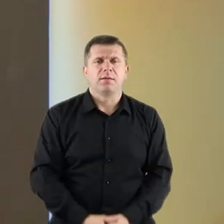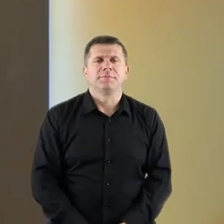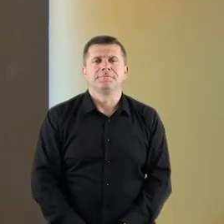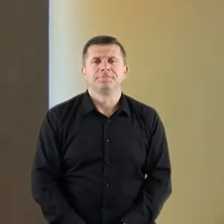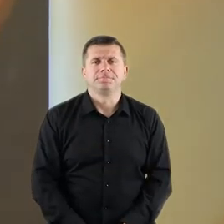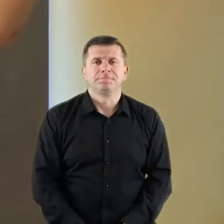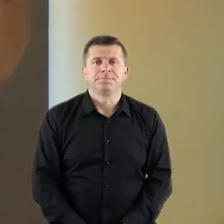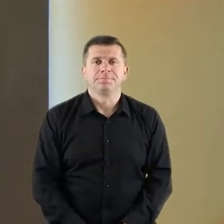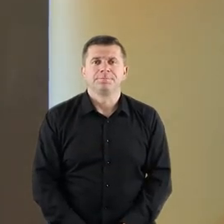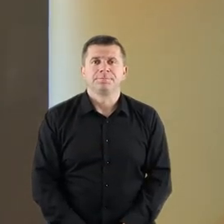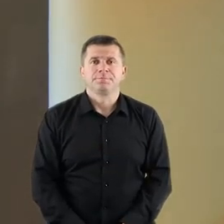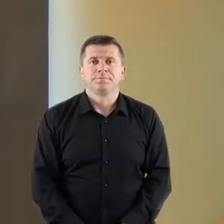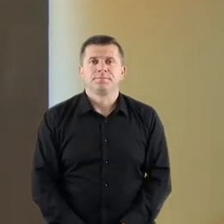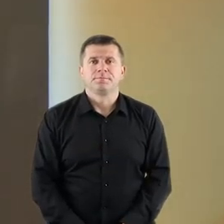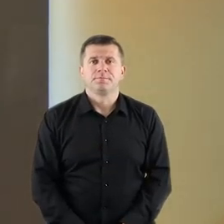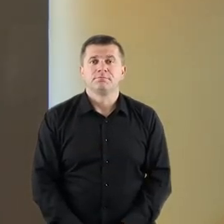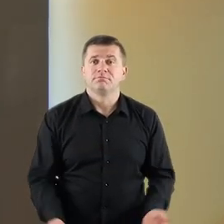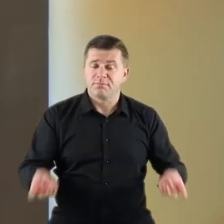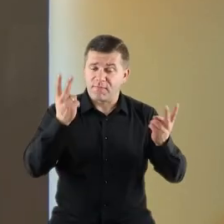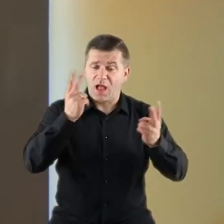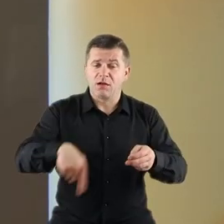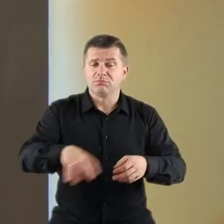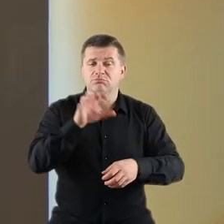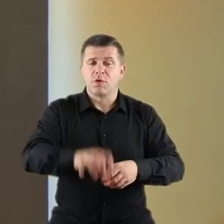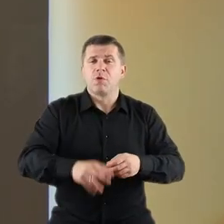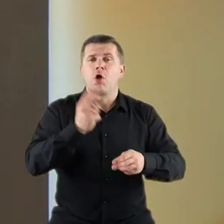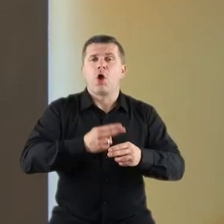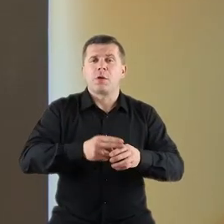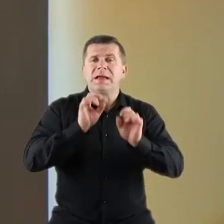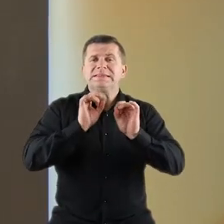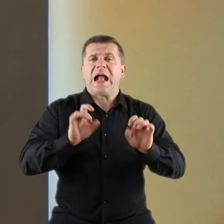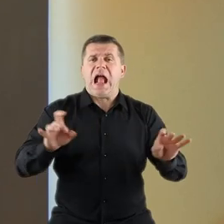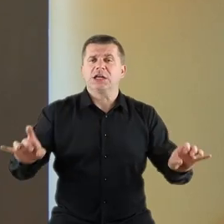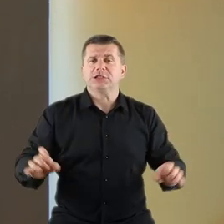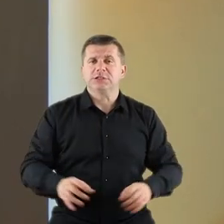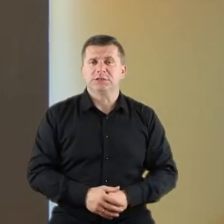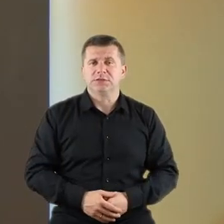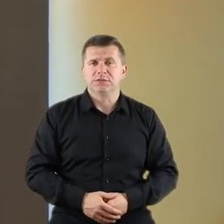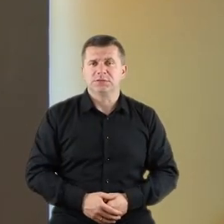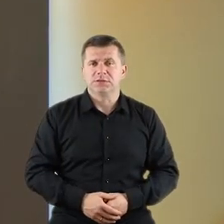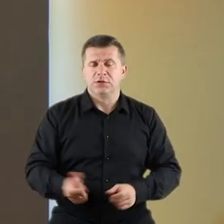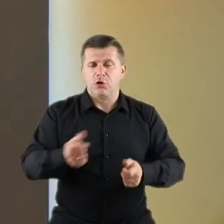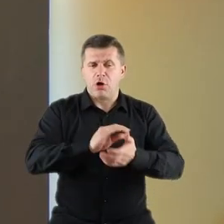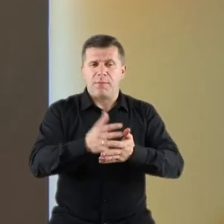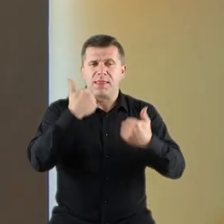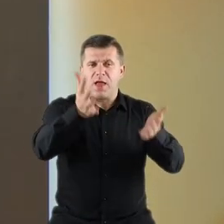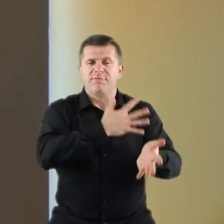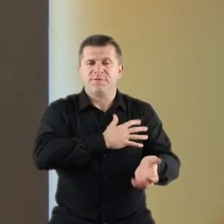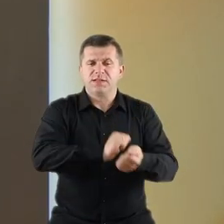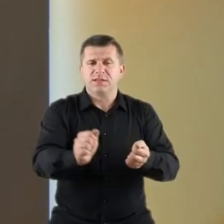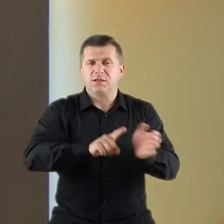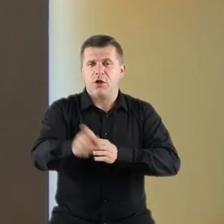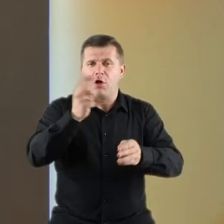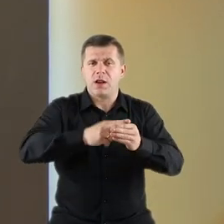w poszczególne przy chorobach zakaźnych stosowano sposób czyli odstrasza No napisem to waga